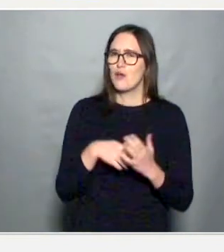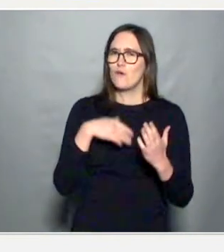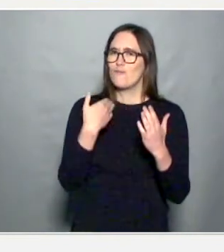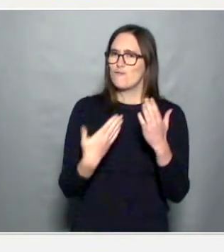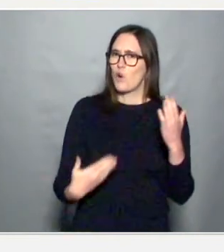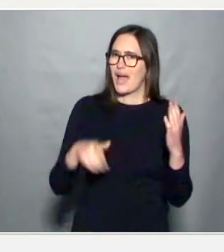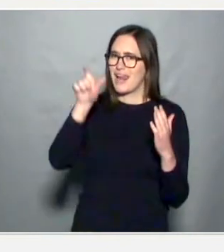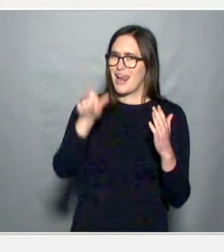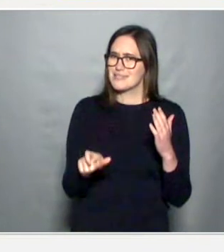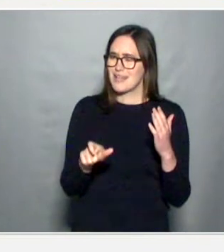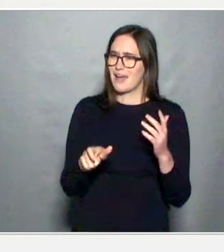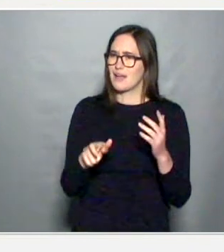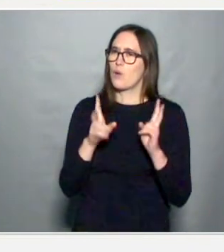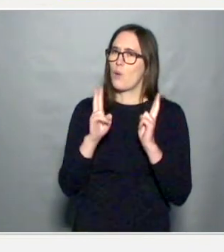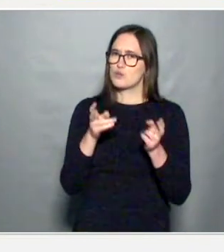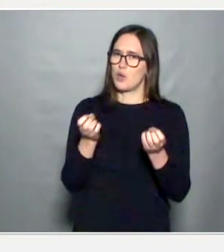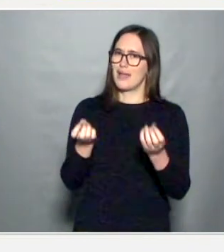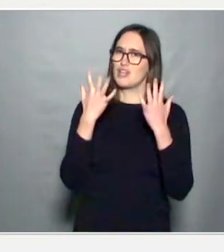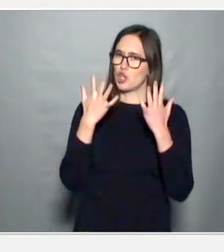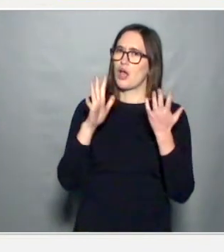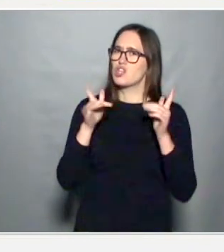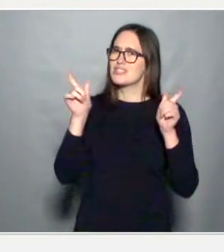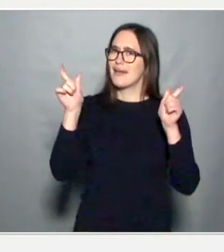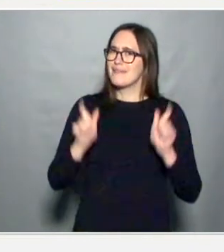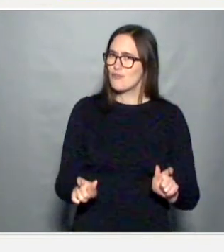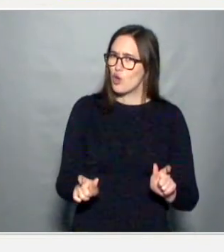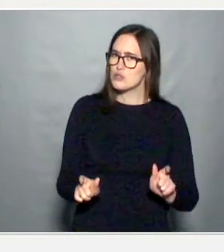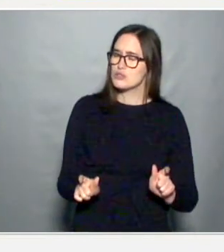föreläsaren verkade också ganska nervös.